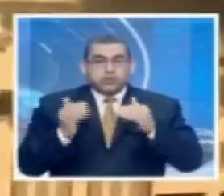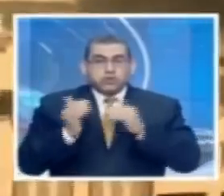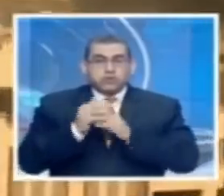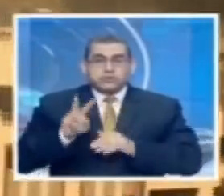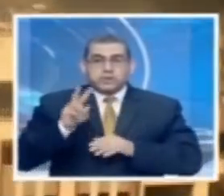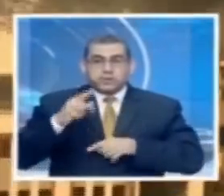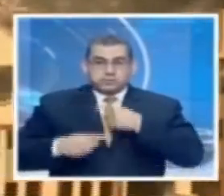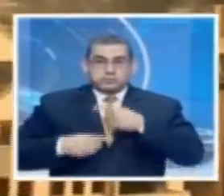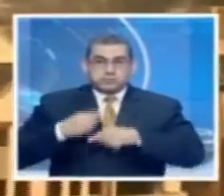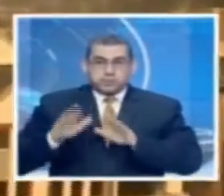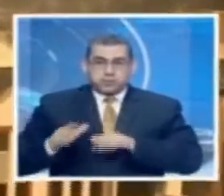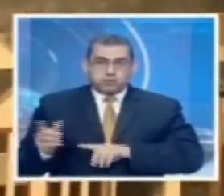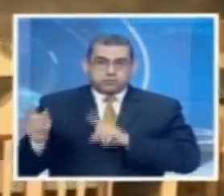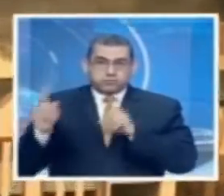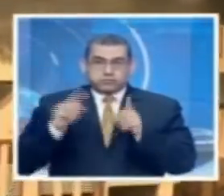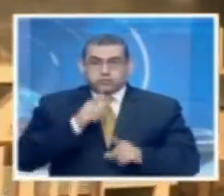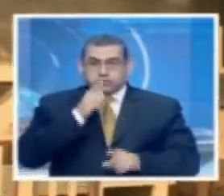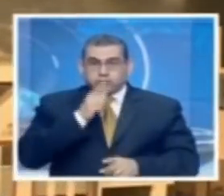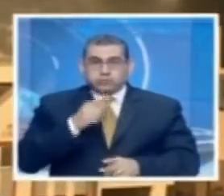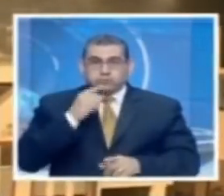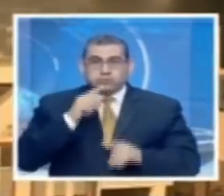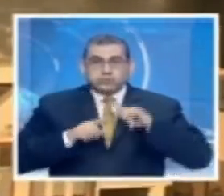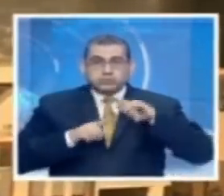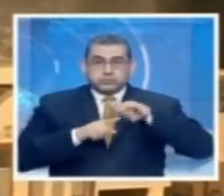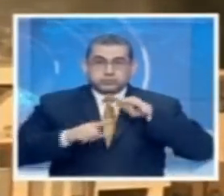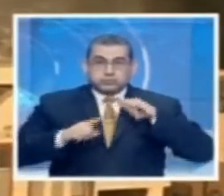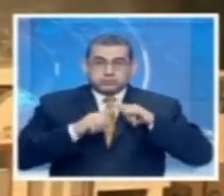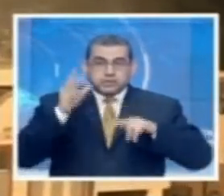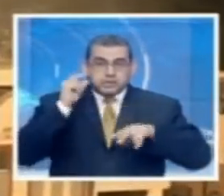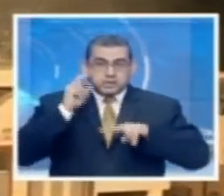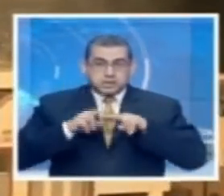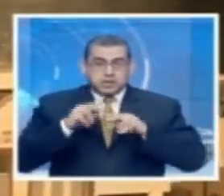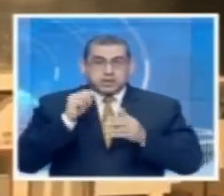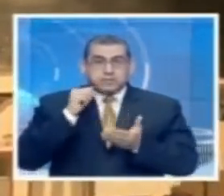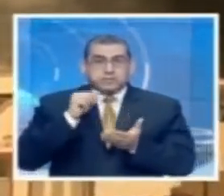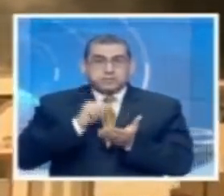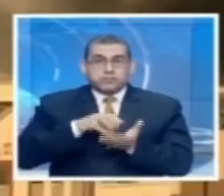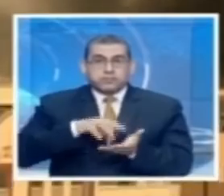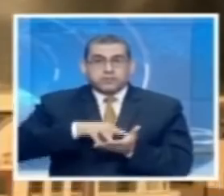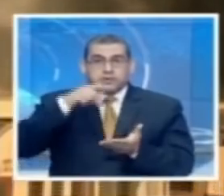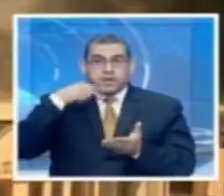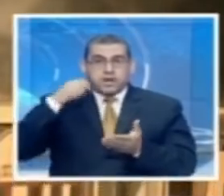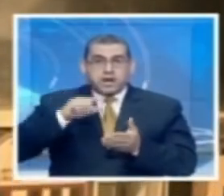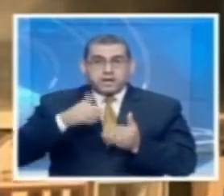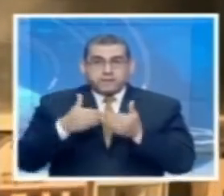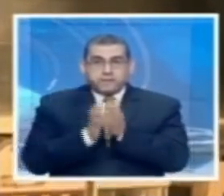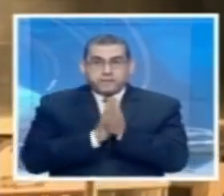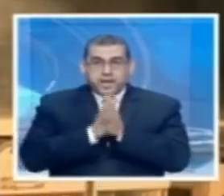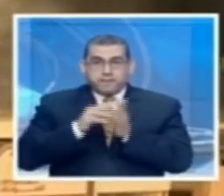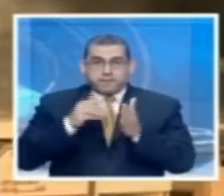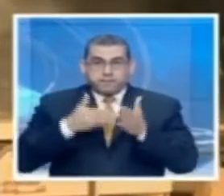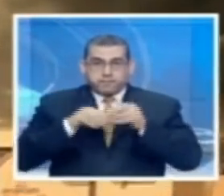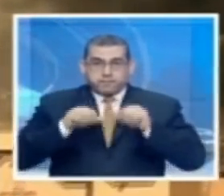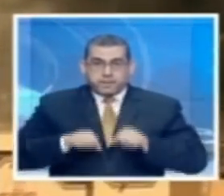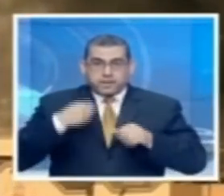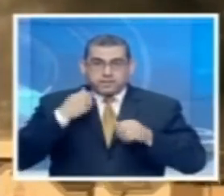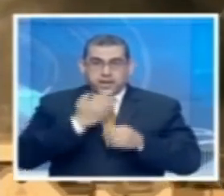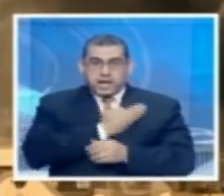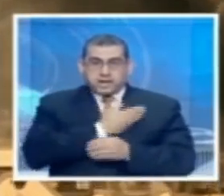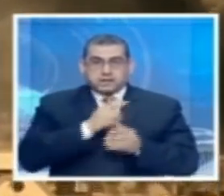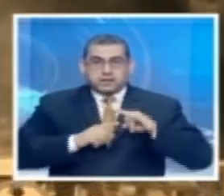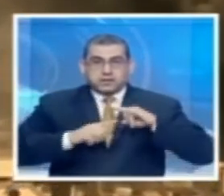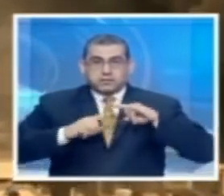على التوالي. هذا واستهدفت الغارات الاسرائيليه اليوم منزل رئيس المكتب السياسي لحركه حماس في قطاع غزة يحيى